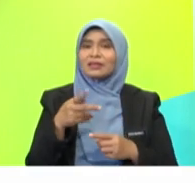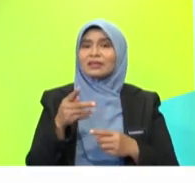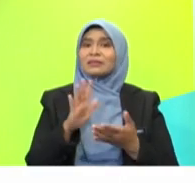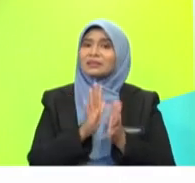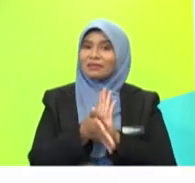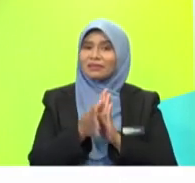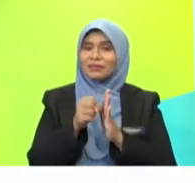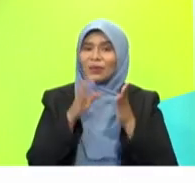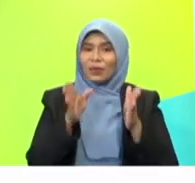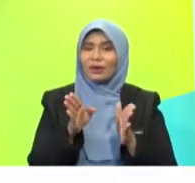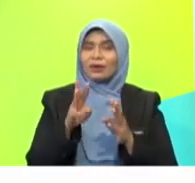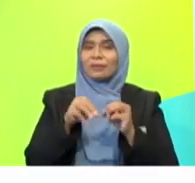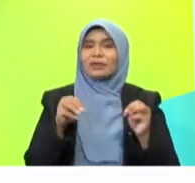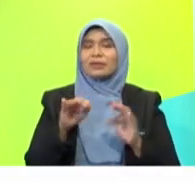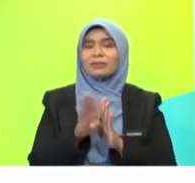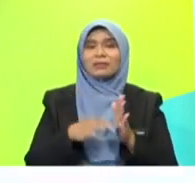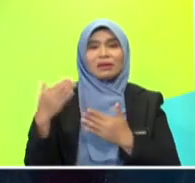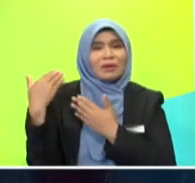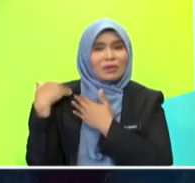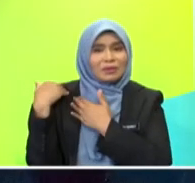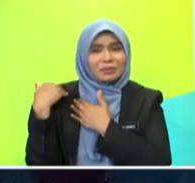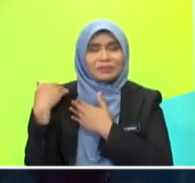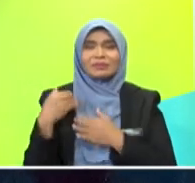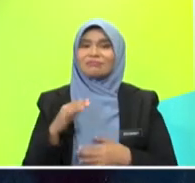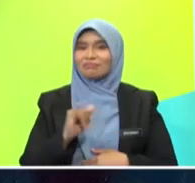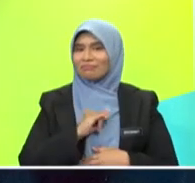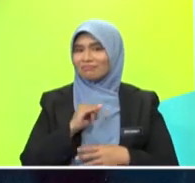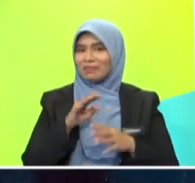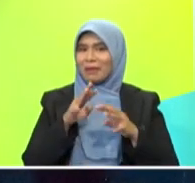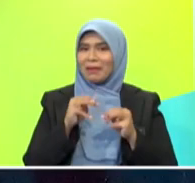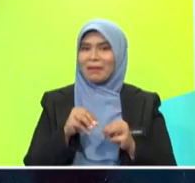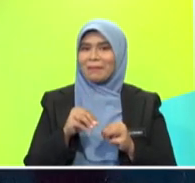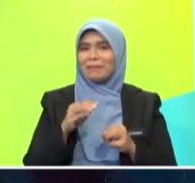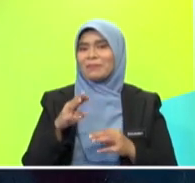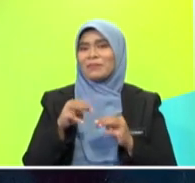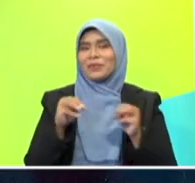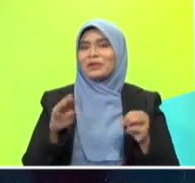seorang murid yang bertanggung jawab saya memang murid yang bertanggung jawab